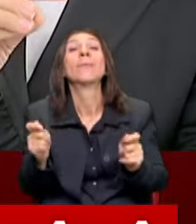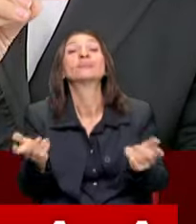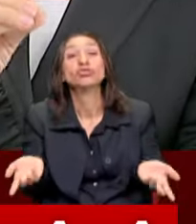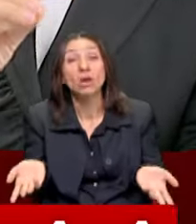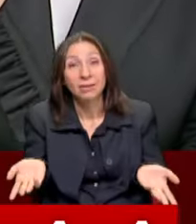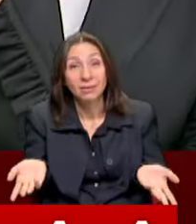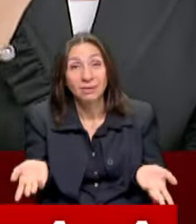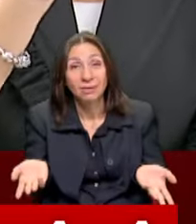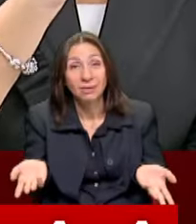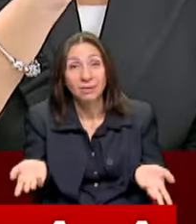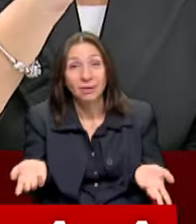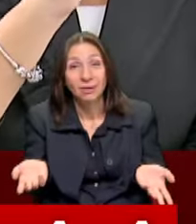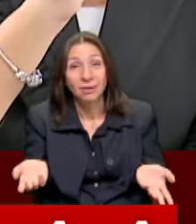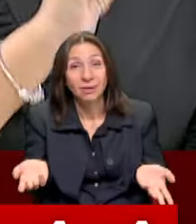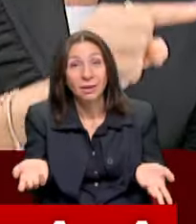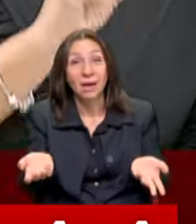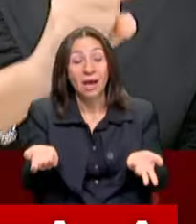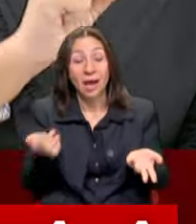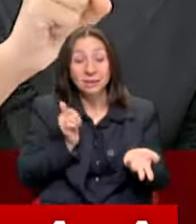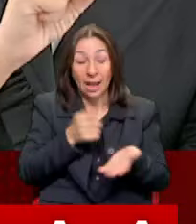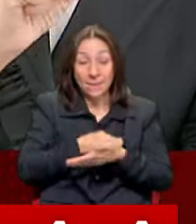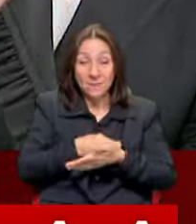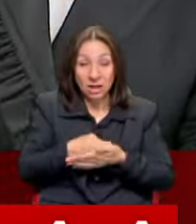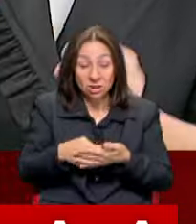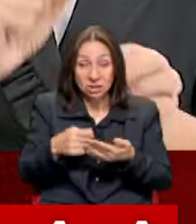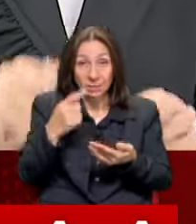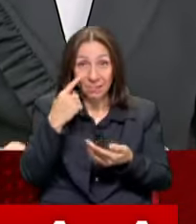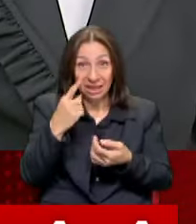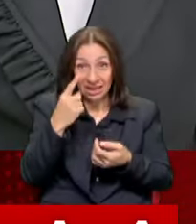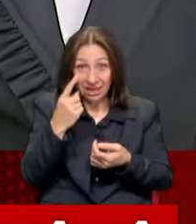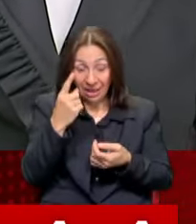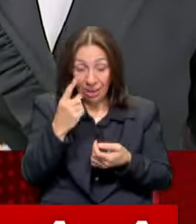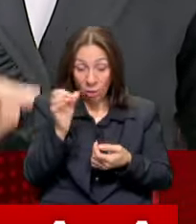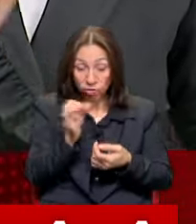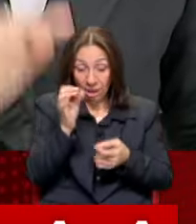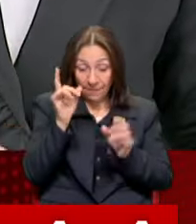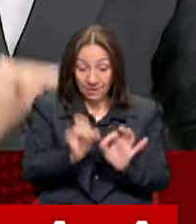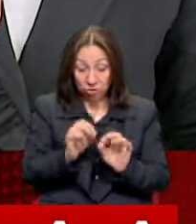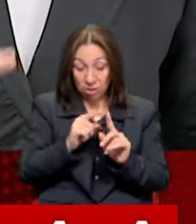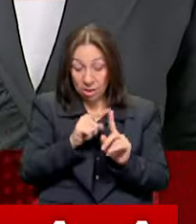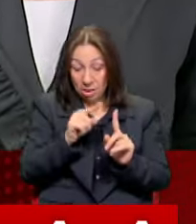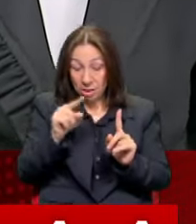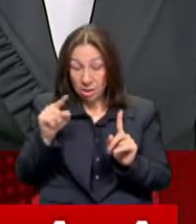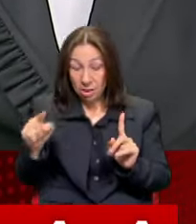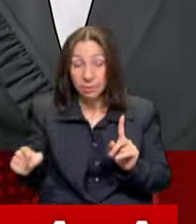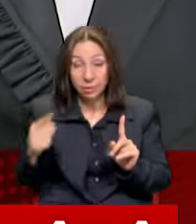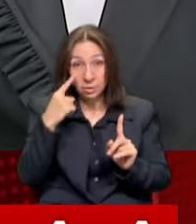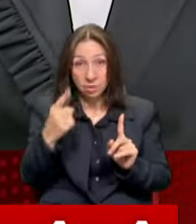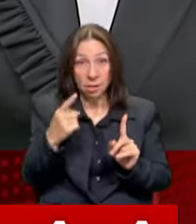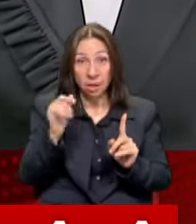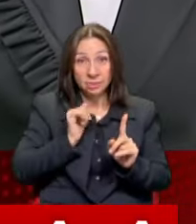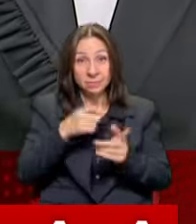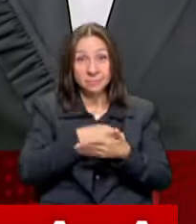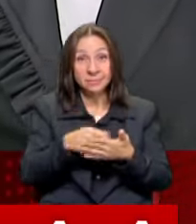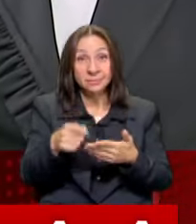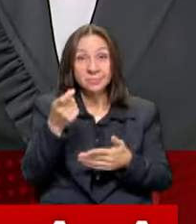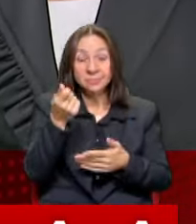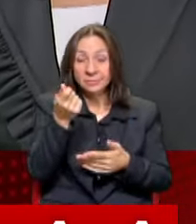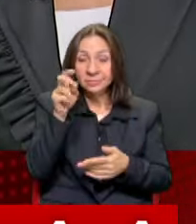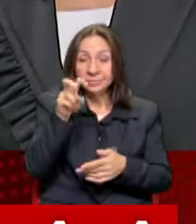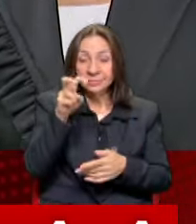durumda Eee Asgari ücretli bakın yılın başından itibaren ocak ayından bugüne itibaren Asgari ücretinin